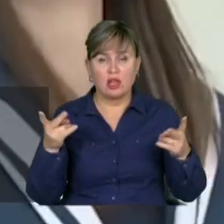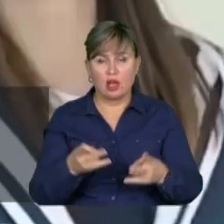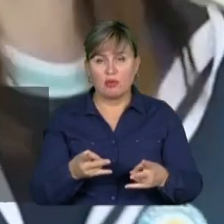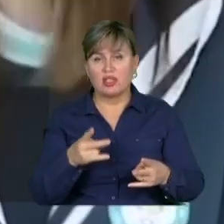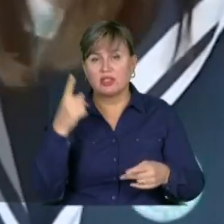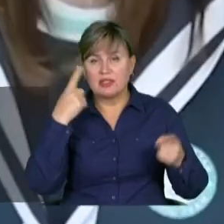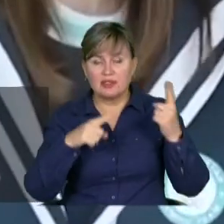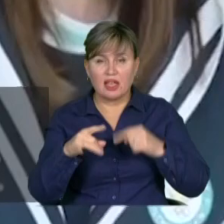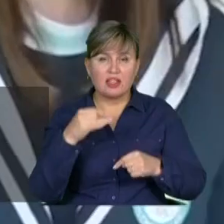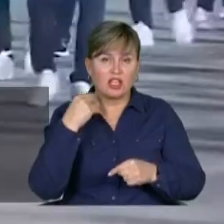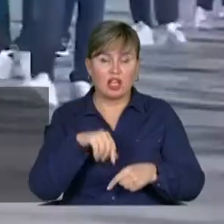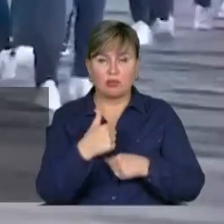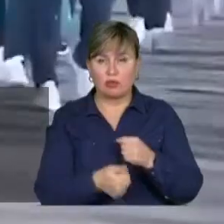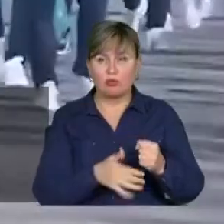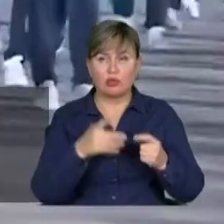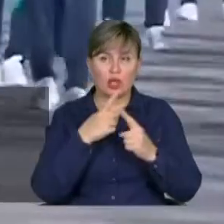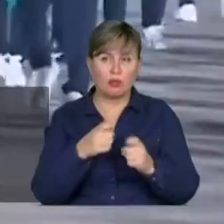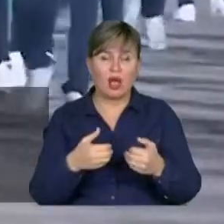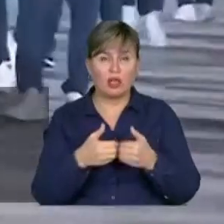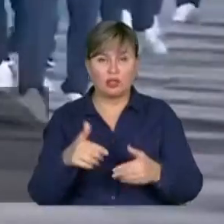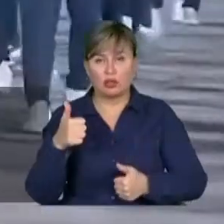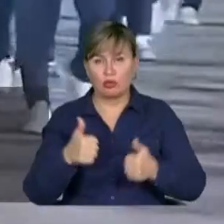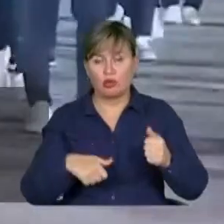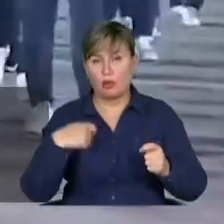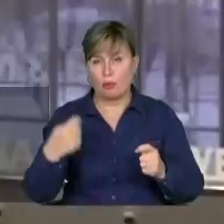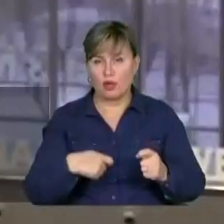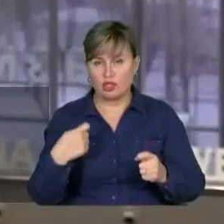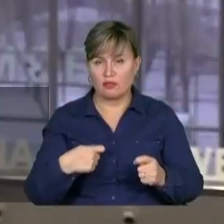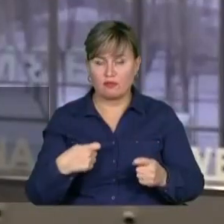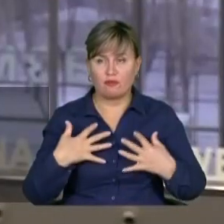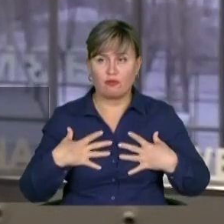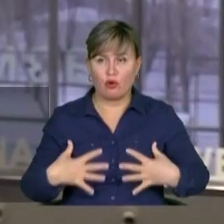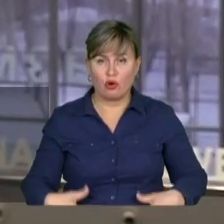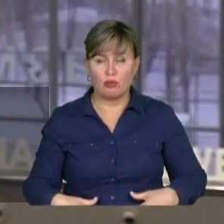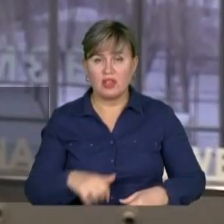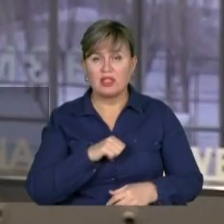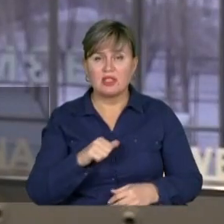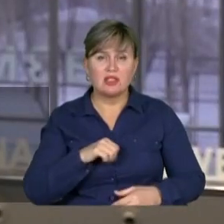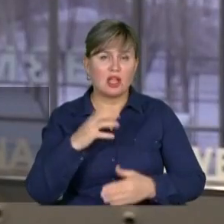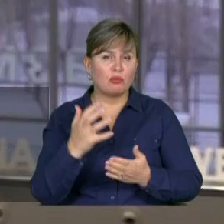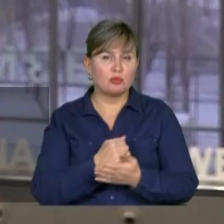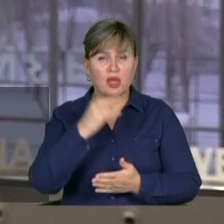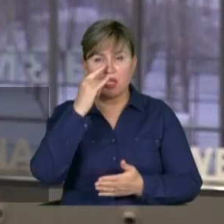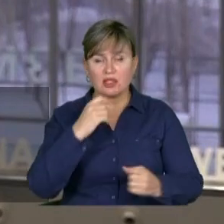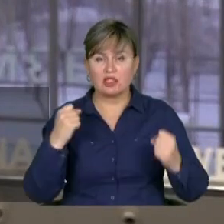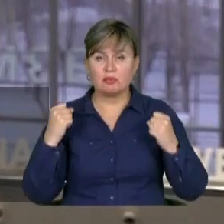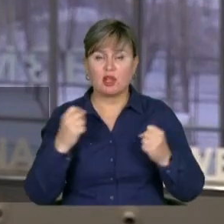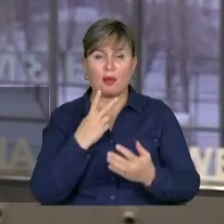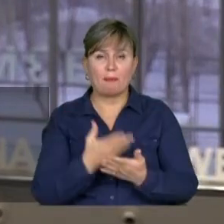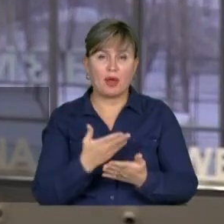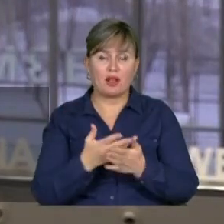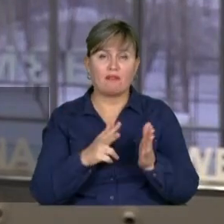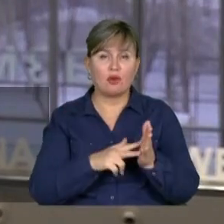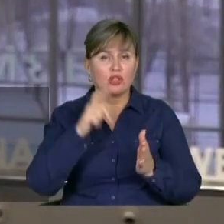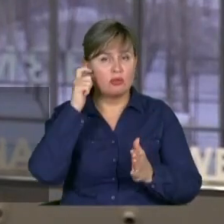качеству материала. Затем будет объявлен открытый конкурс на пошив формы. Самый ошеломительный успех казахстанские спортсмены показали 8